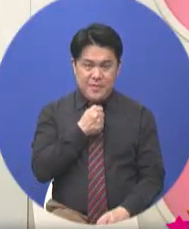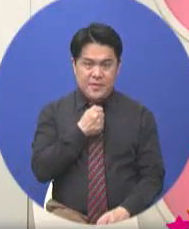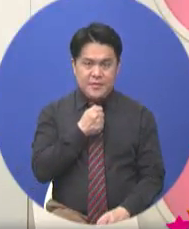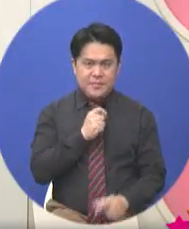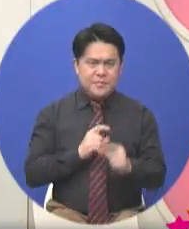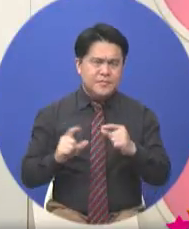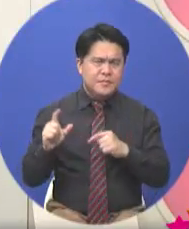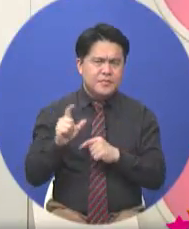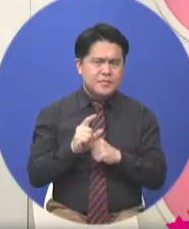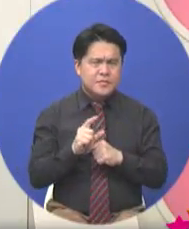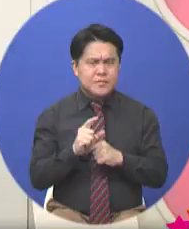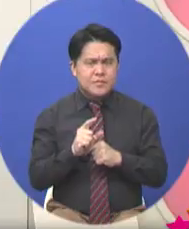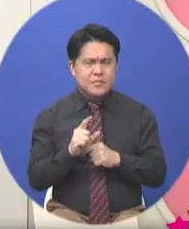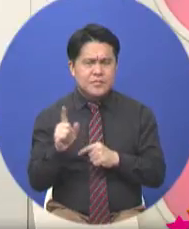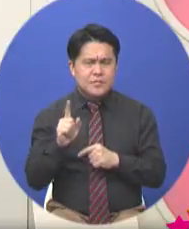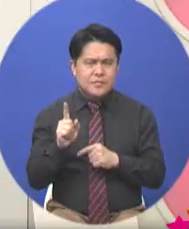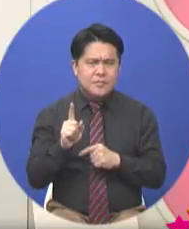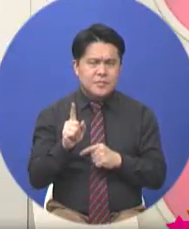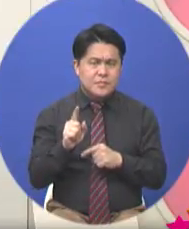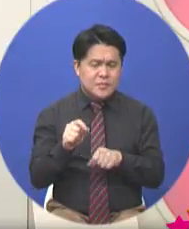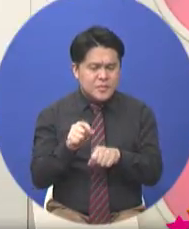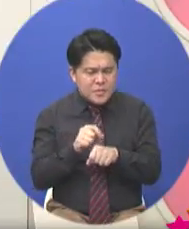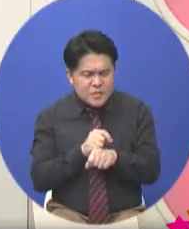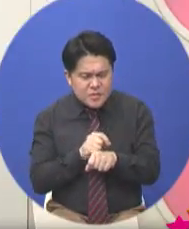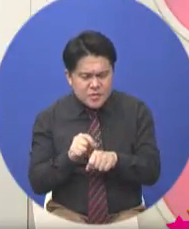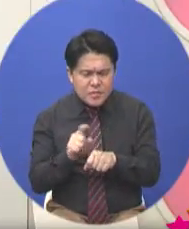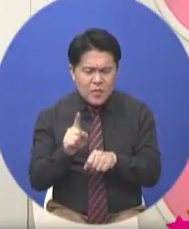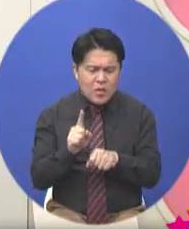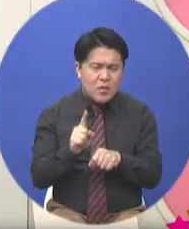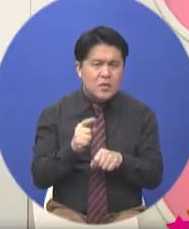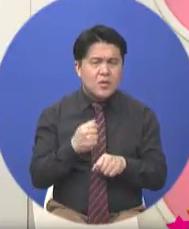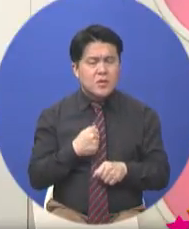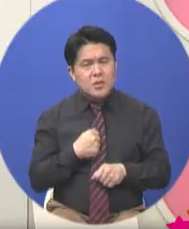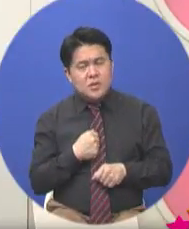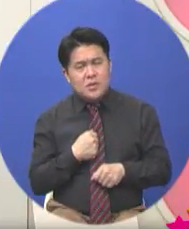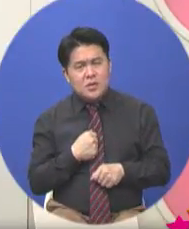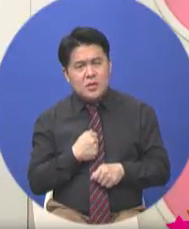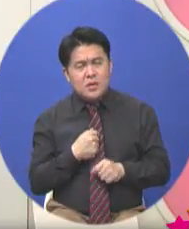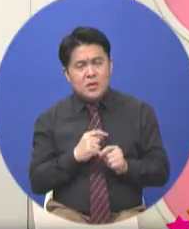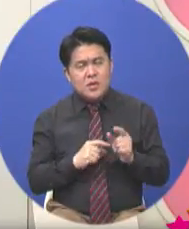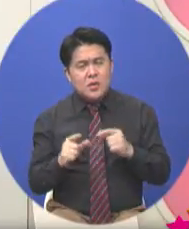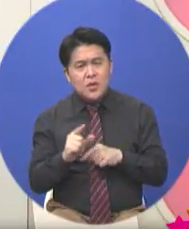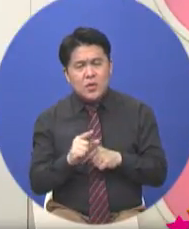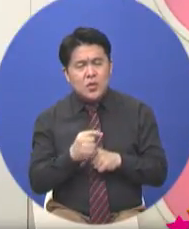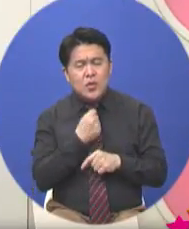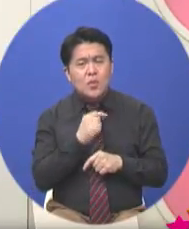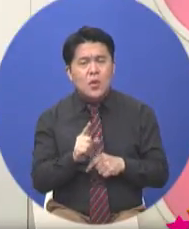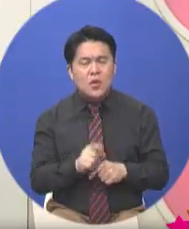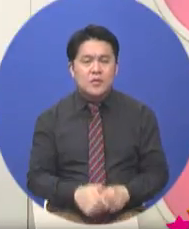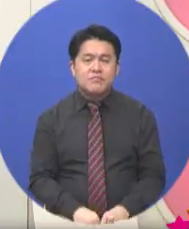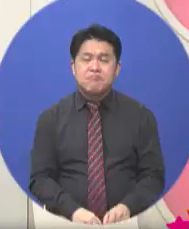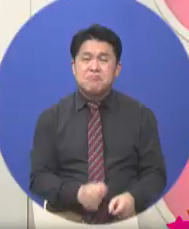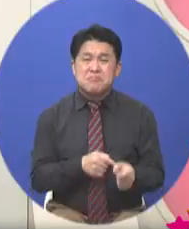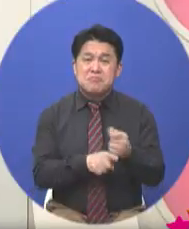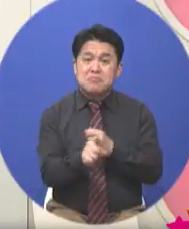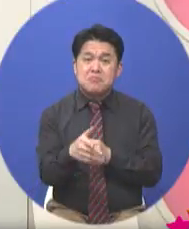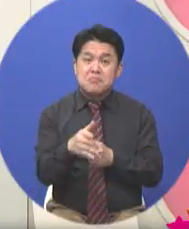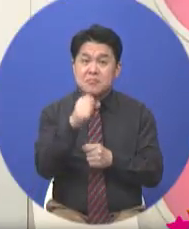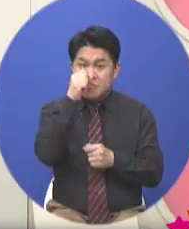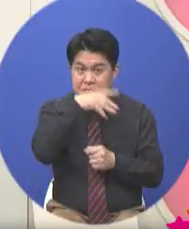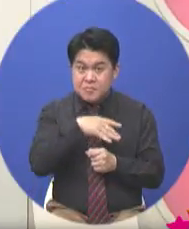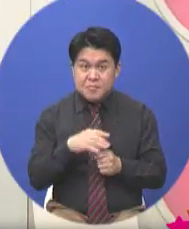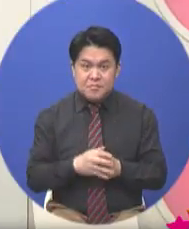더 해줬으면 좋겠다라고 느끼는 특별한 이유가 있으신지요? 아니, 특별한 이유는 없고요. 그냥 뭐